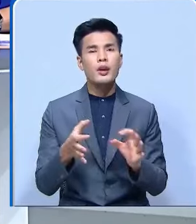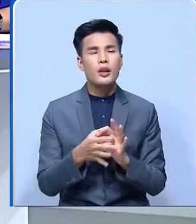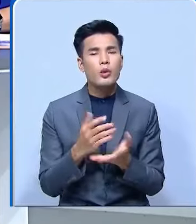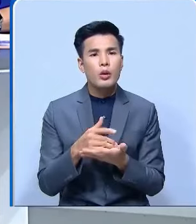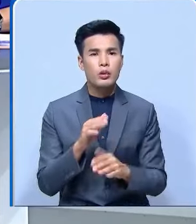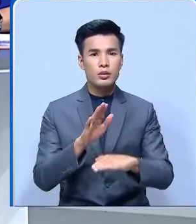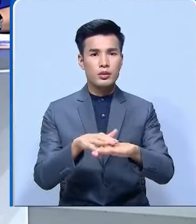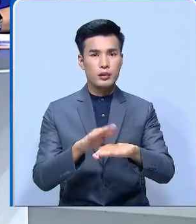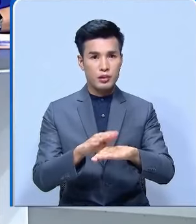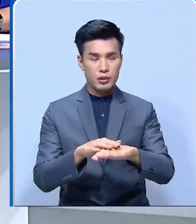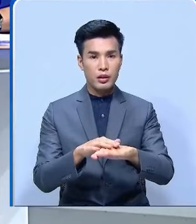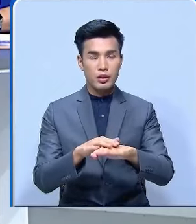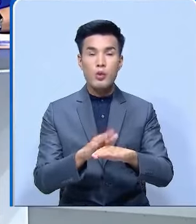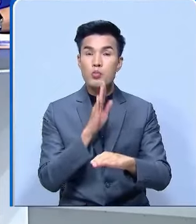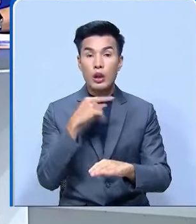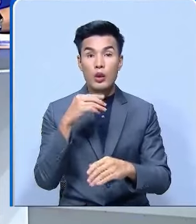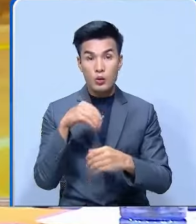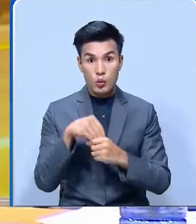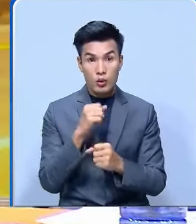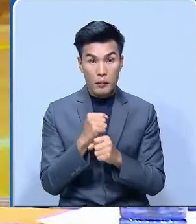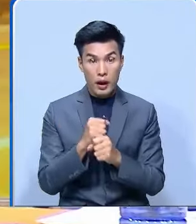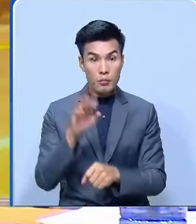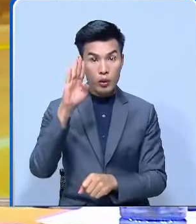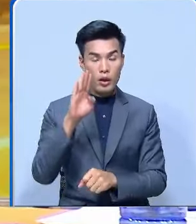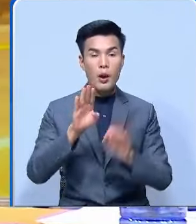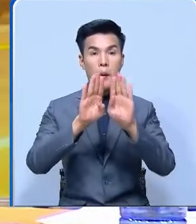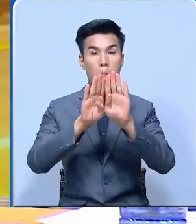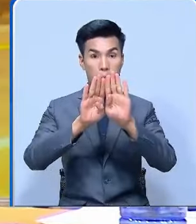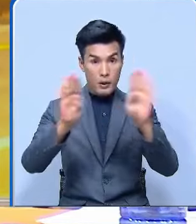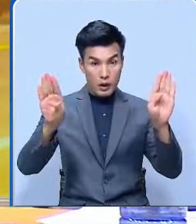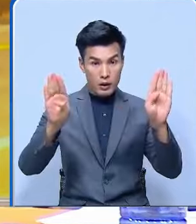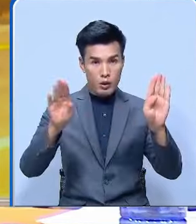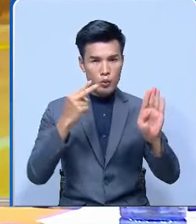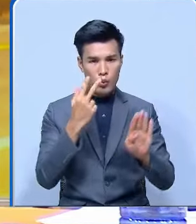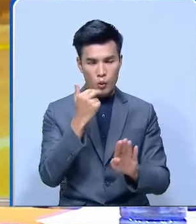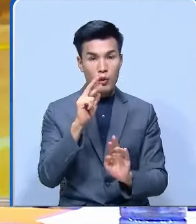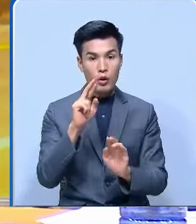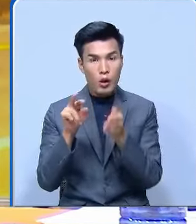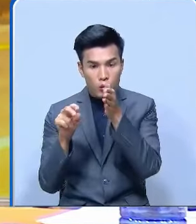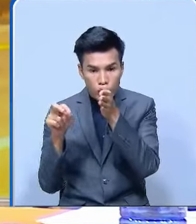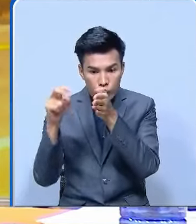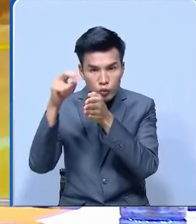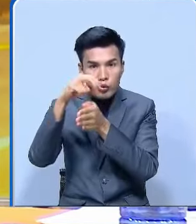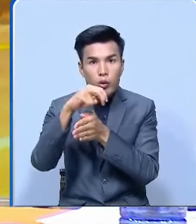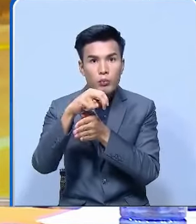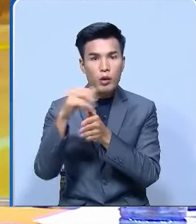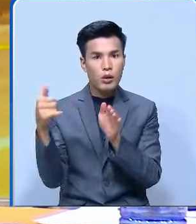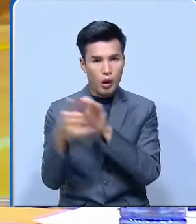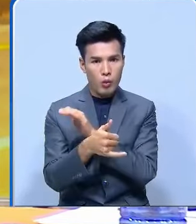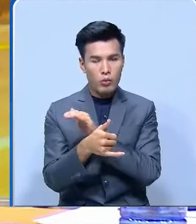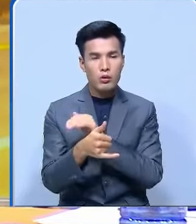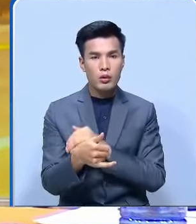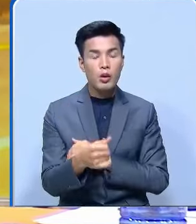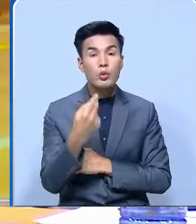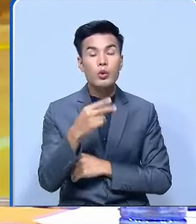็นอุทาหรณ์ค่ะสำหรับคนที่อยู่ออฟฟิศแล้วก็เปิดประตูทิ้งเอาไว้ให้ระวังบางทีอาจจะมีคนร้ายตีเนียนเข้าไปอย่างออฟฟิศแห่งนี้เนี่ยเป็